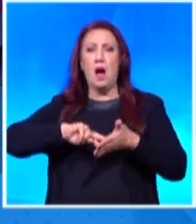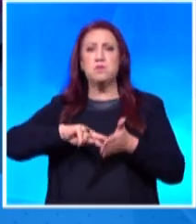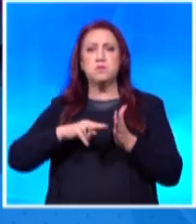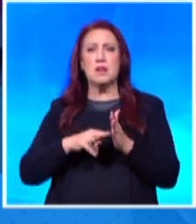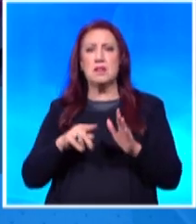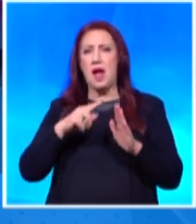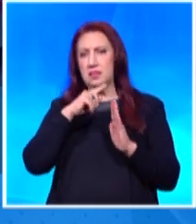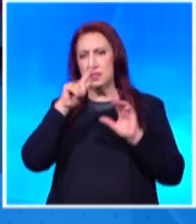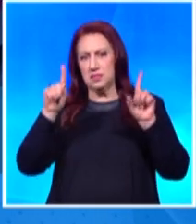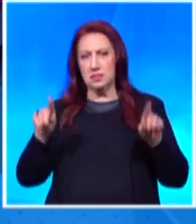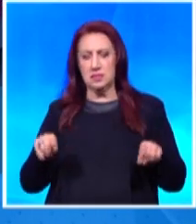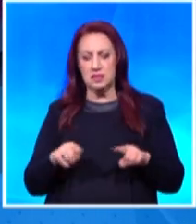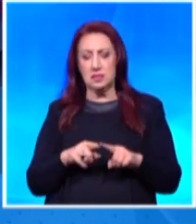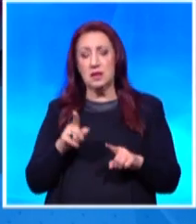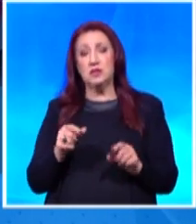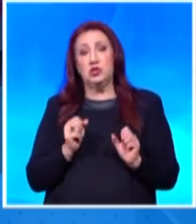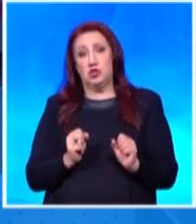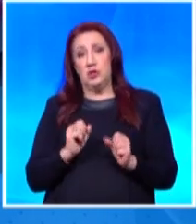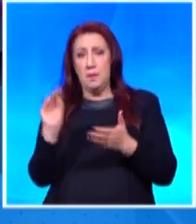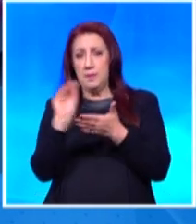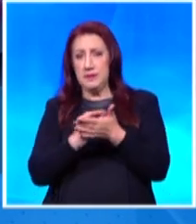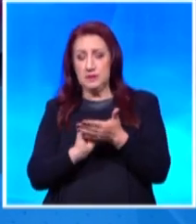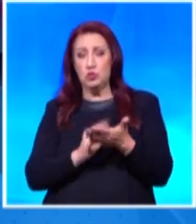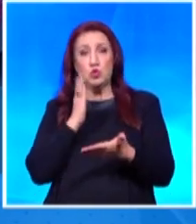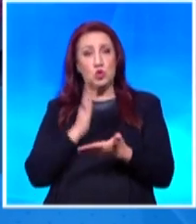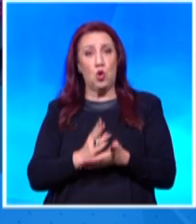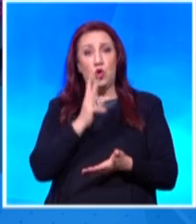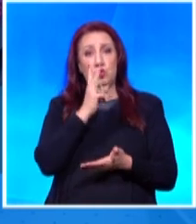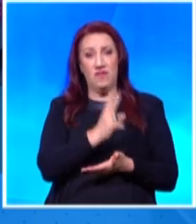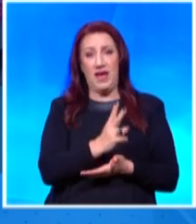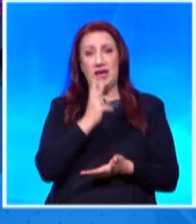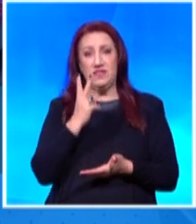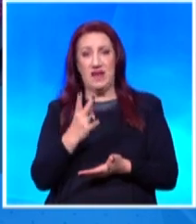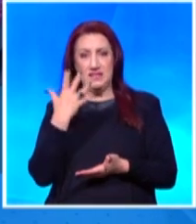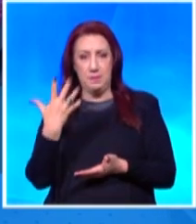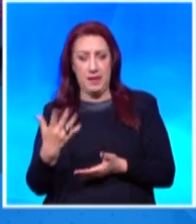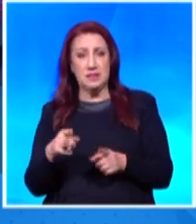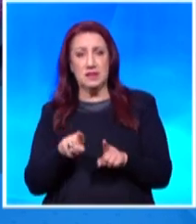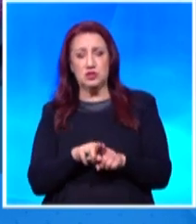своето финансиране. Те са разработени до 25-та и до 30-та година. Аз